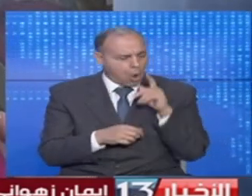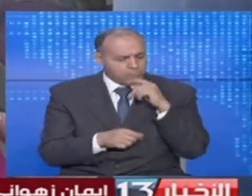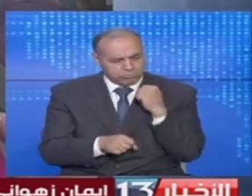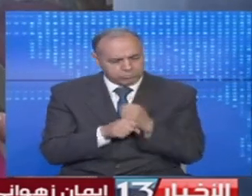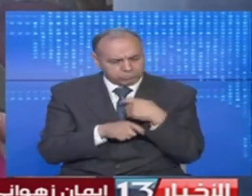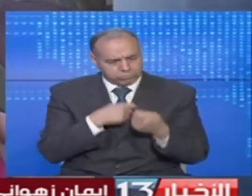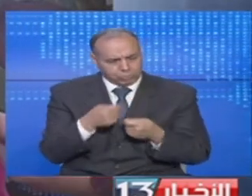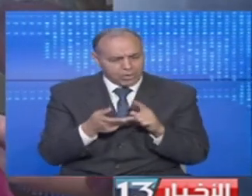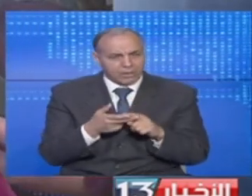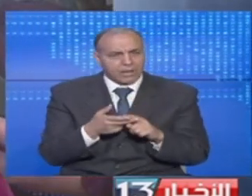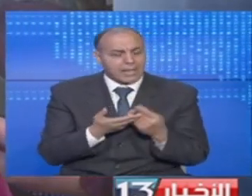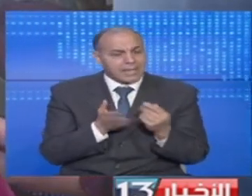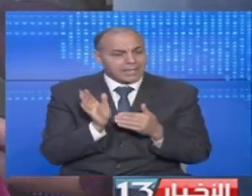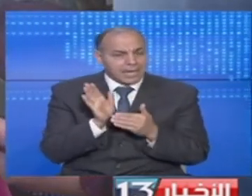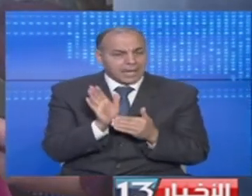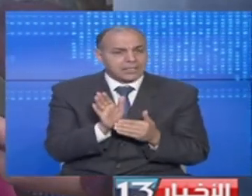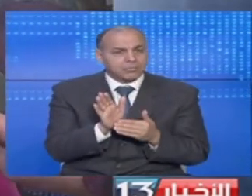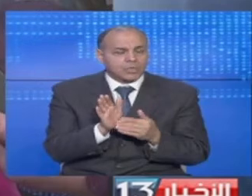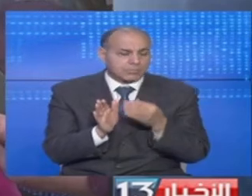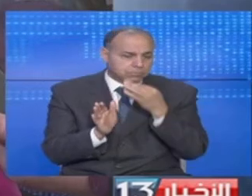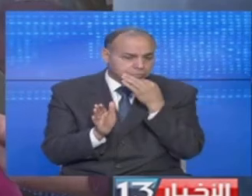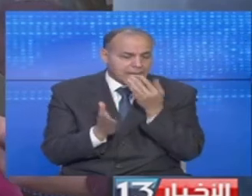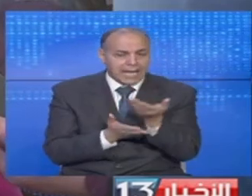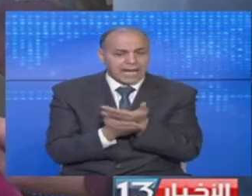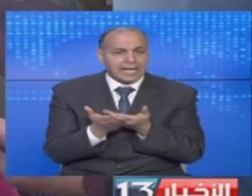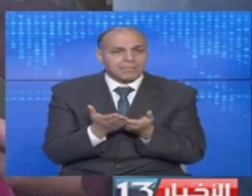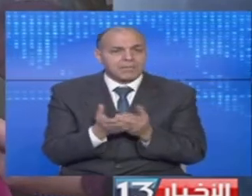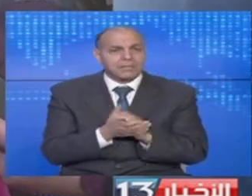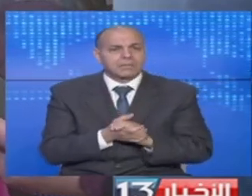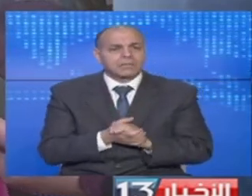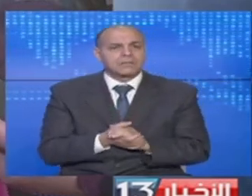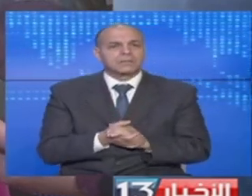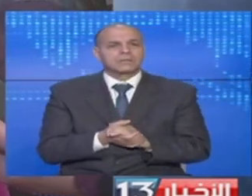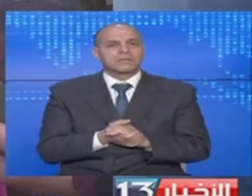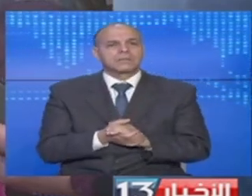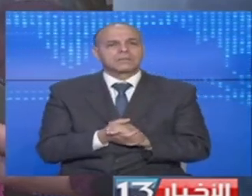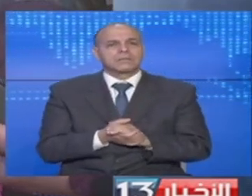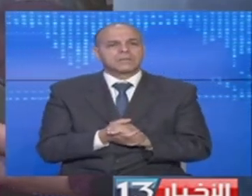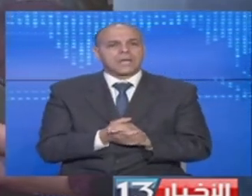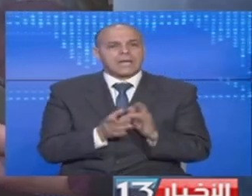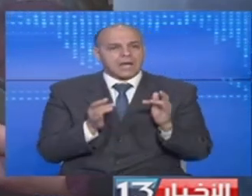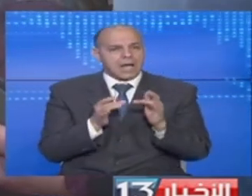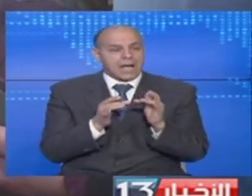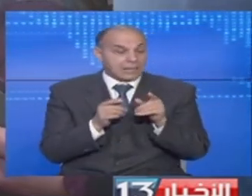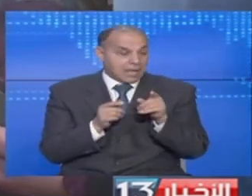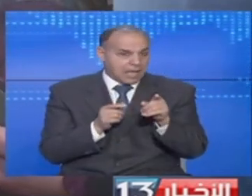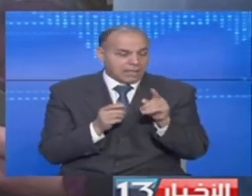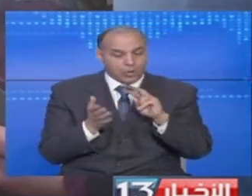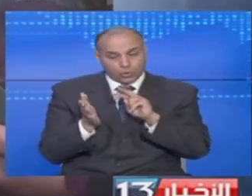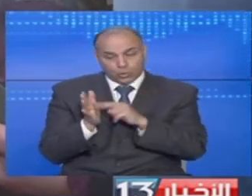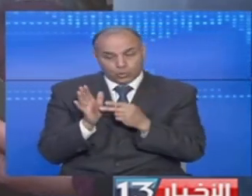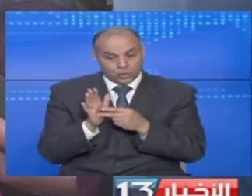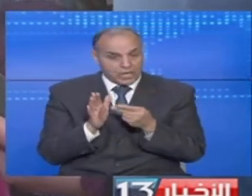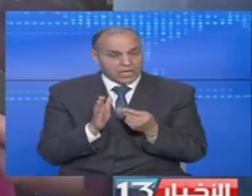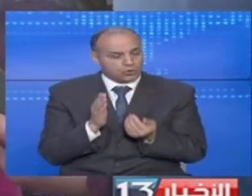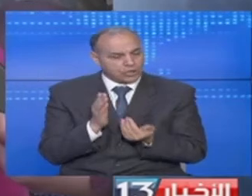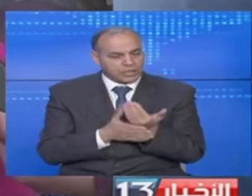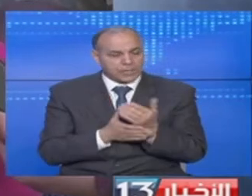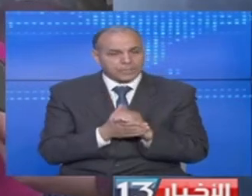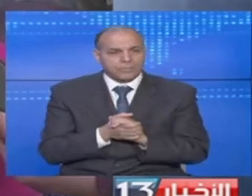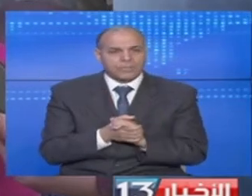المستثمرات باش يقدموا باش ينتفعوا بخدمات على الخط باستعمال التكنولوجيا